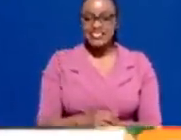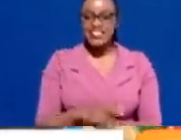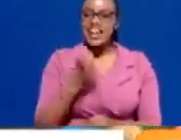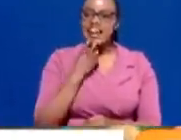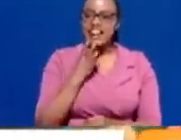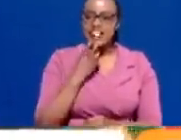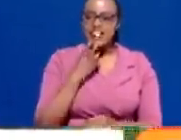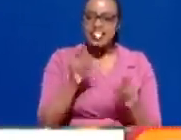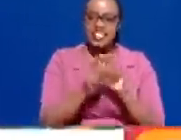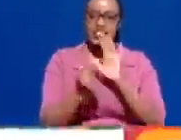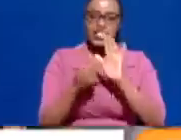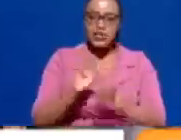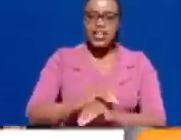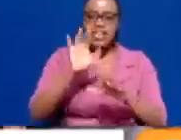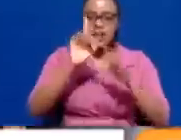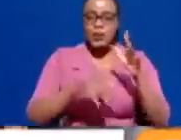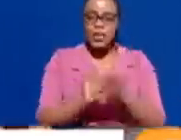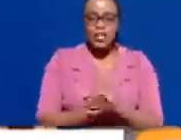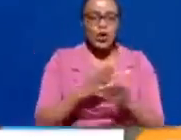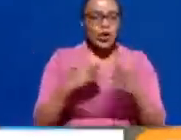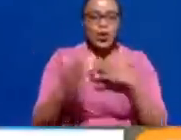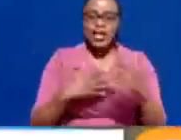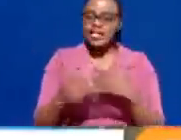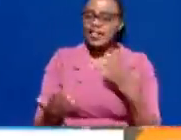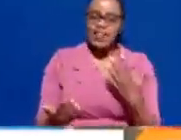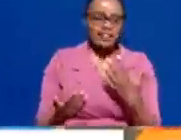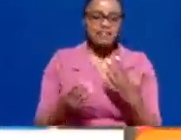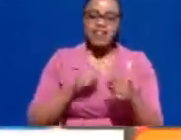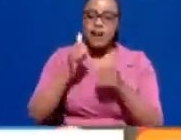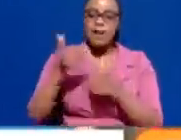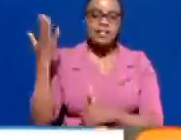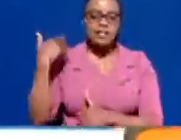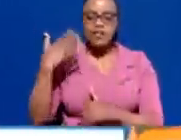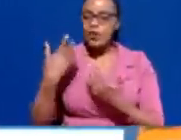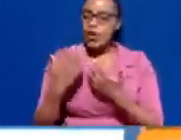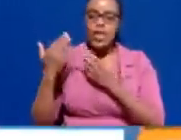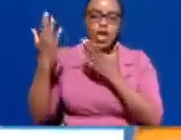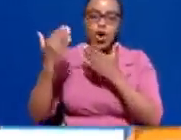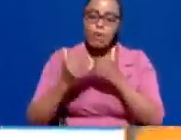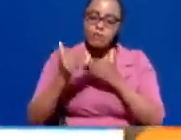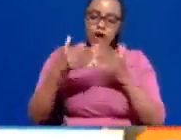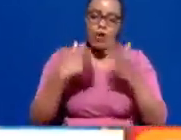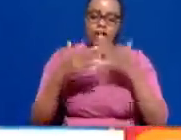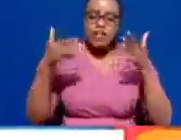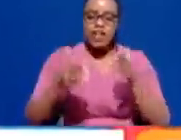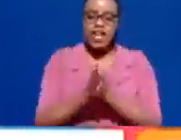Cheko chake kikiashiria kuwa yaliyopita si ndwele, tugange yaliomo na yajayo.